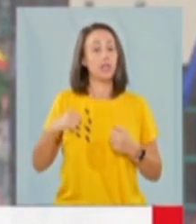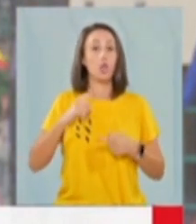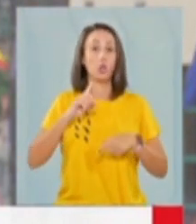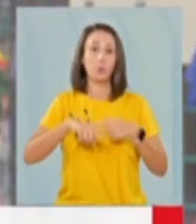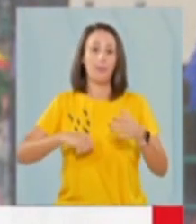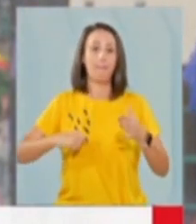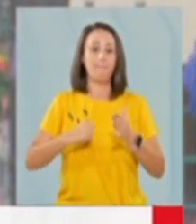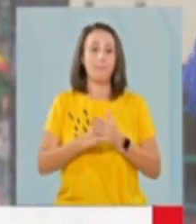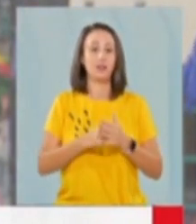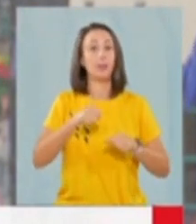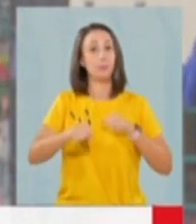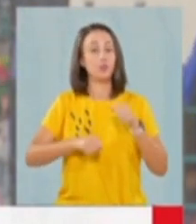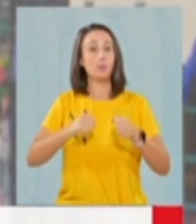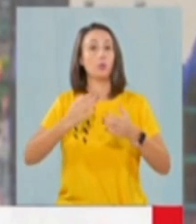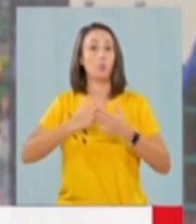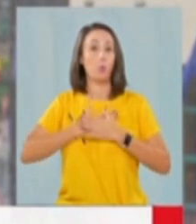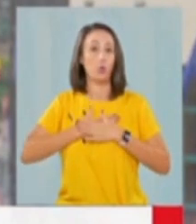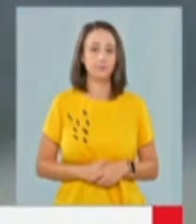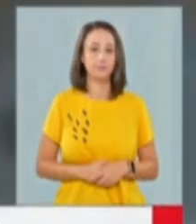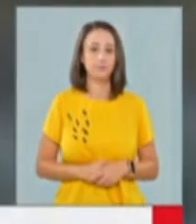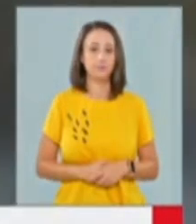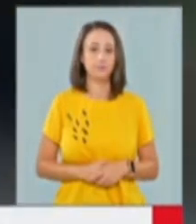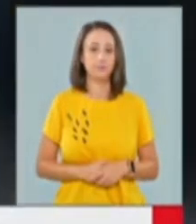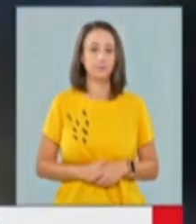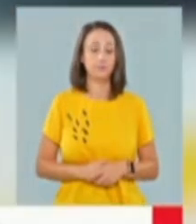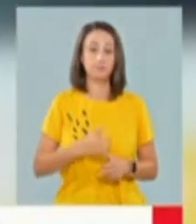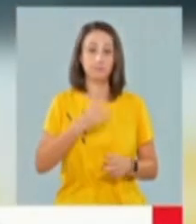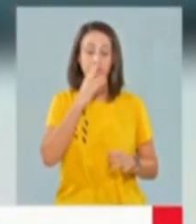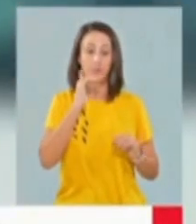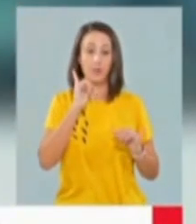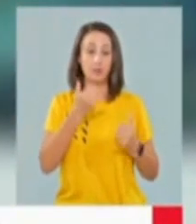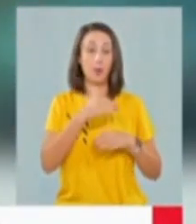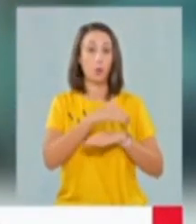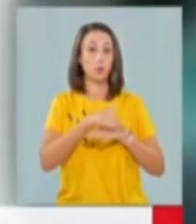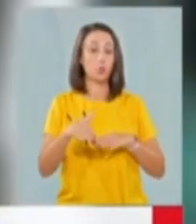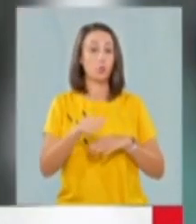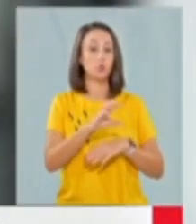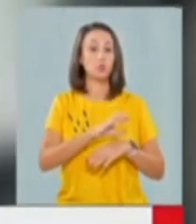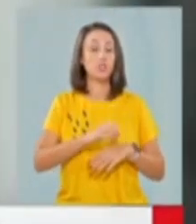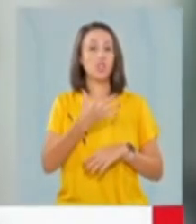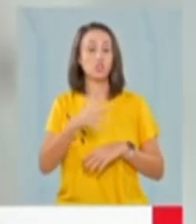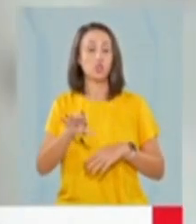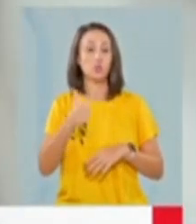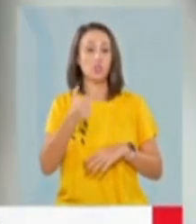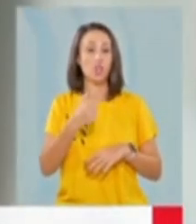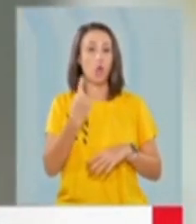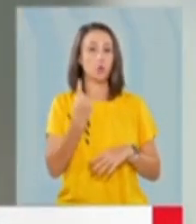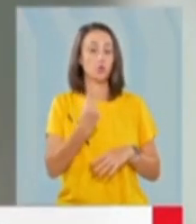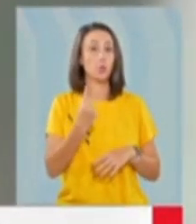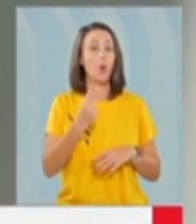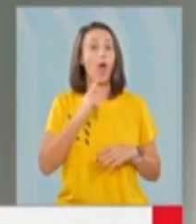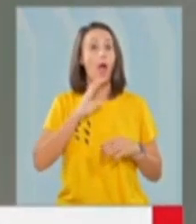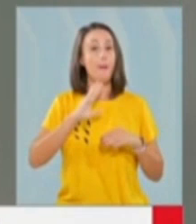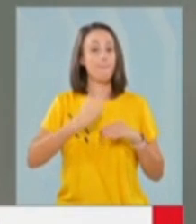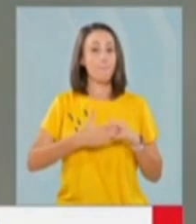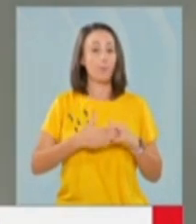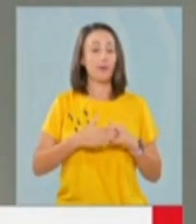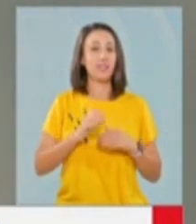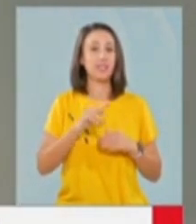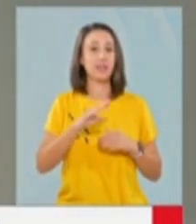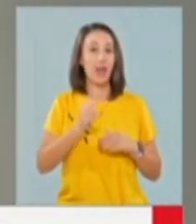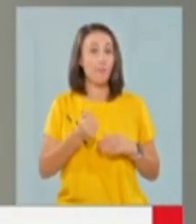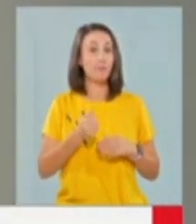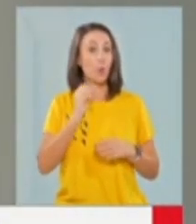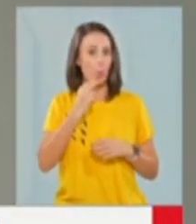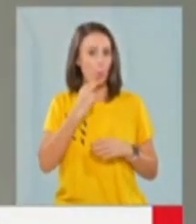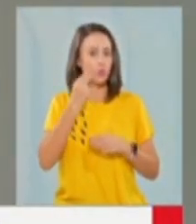urma impactului, biciclistul a decedat. Tragedia s-a produs pe drumul județean 561 în apropierea localității Cârna.